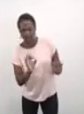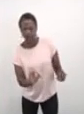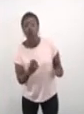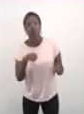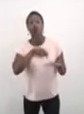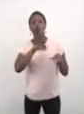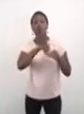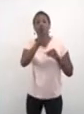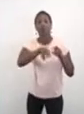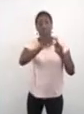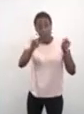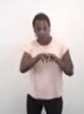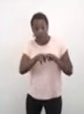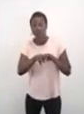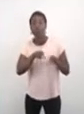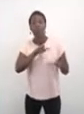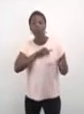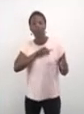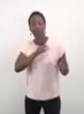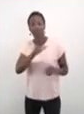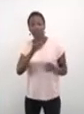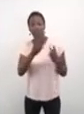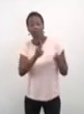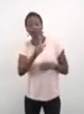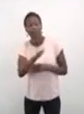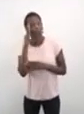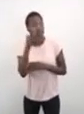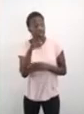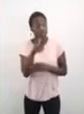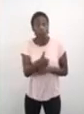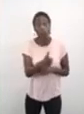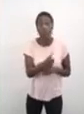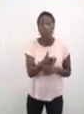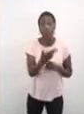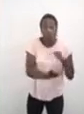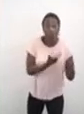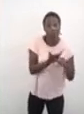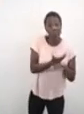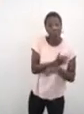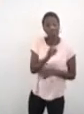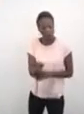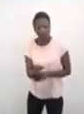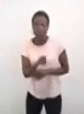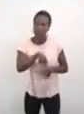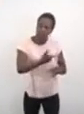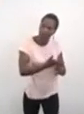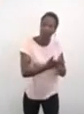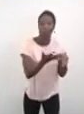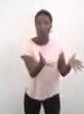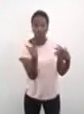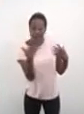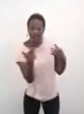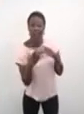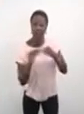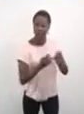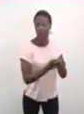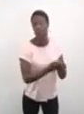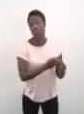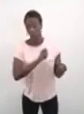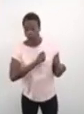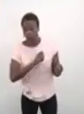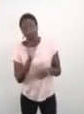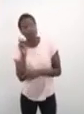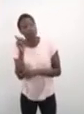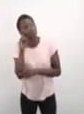des policiers municipaux le fait que s'ils partaient avant 3 ans, ils devraient rembourser personnellement leurs frais de formation parce qu'il